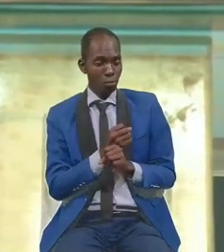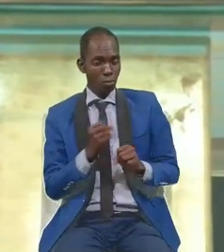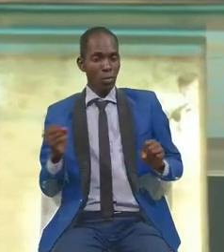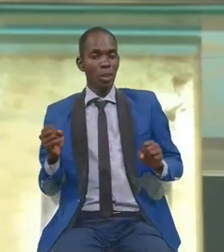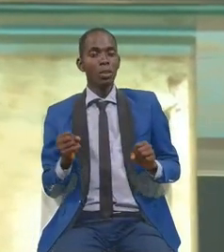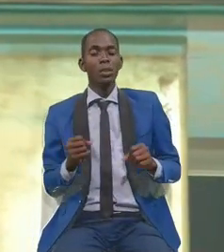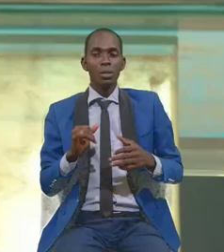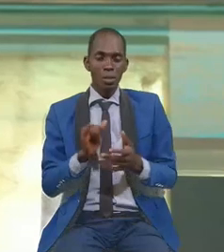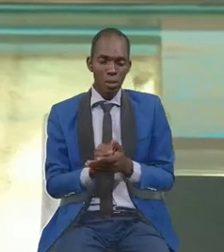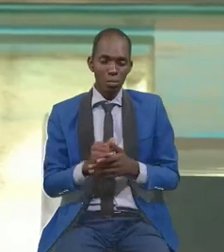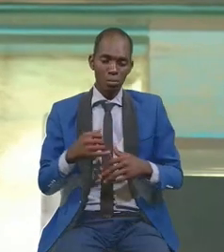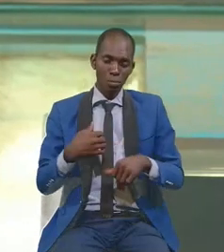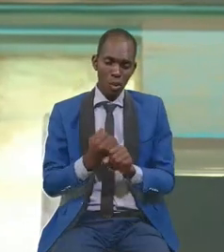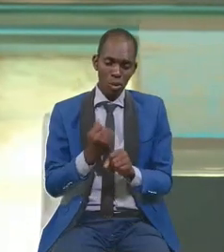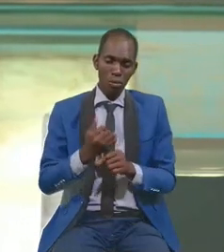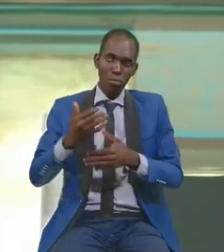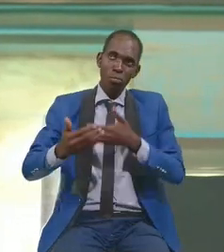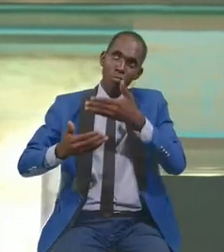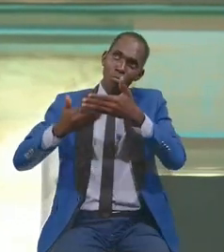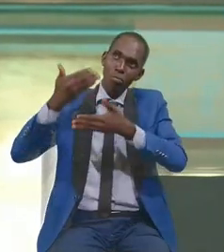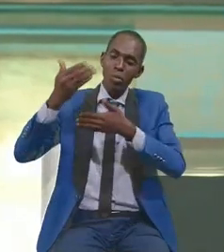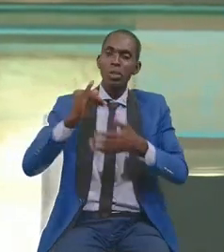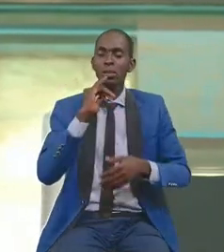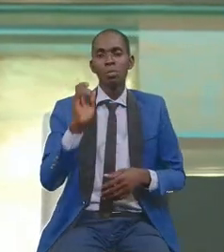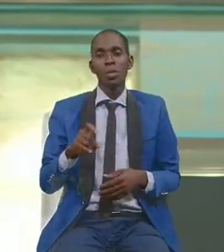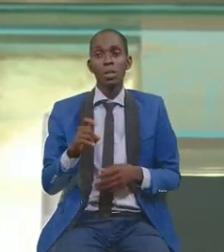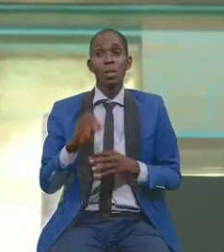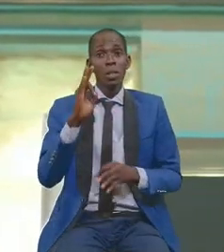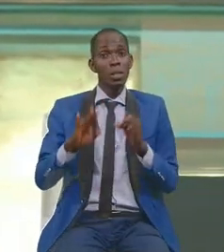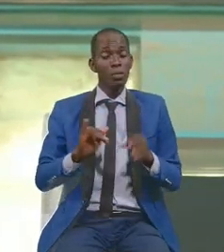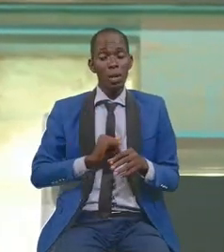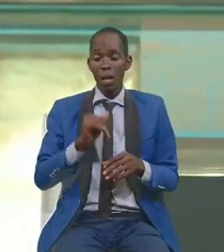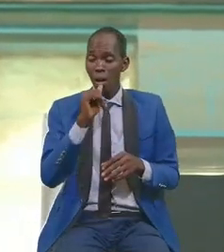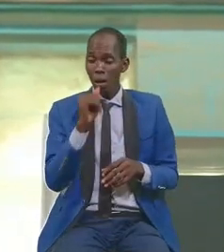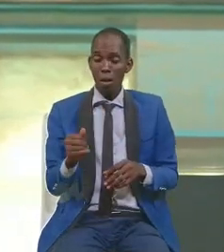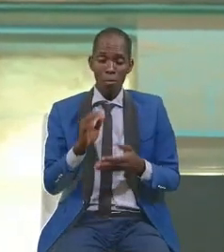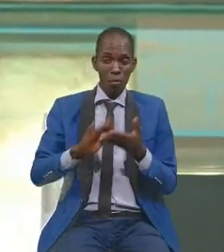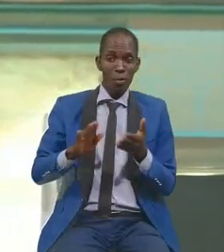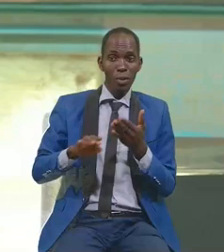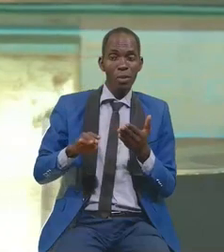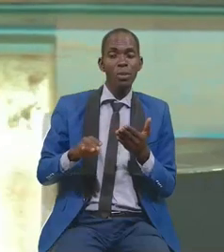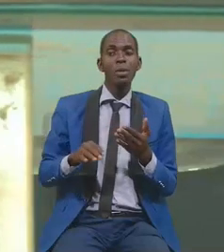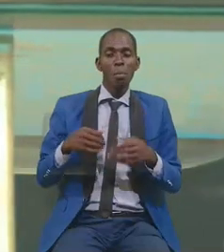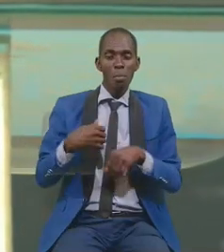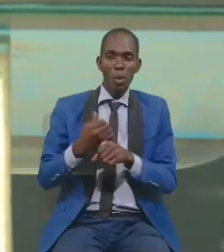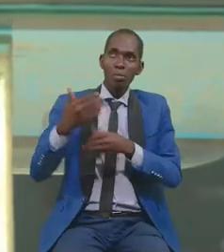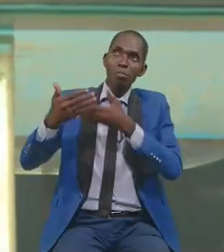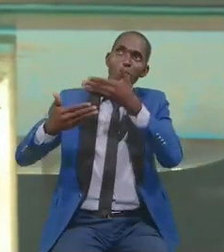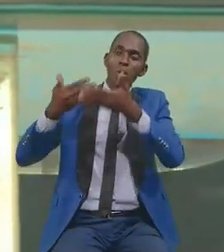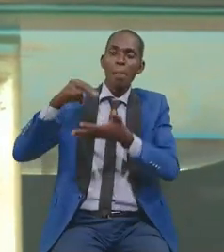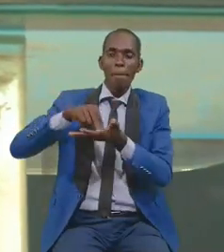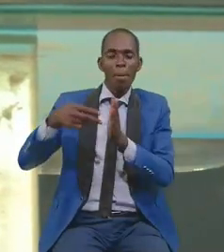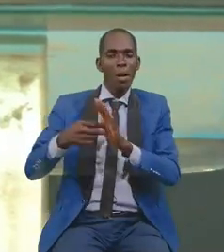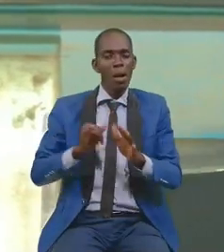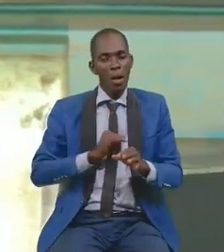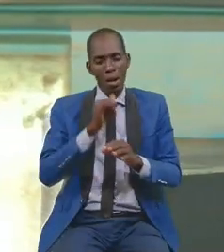Si je fais le progrès spirituel, je suis sauvé, je vais faire le progrès pour être sanctifié. Si je suis pardonné, ça veut dire que je